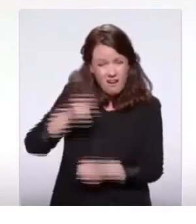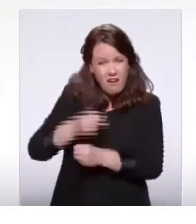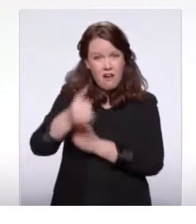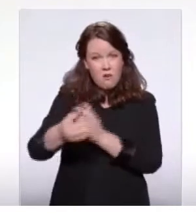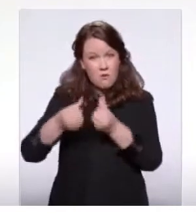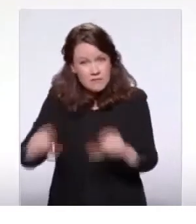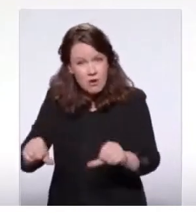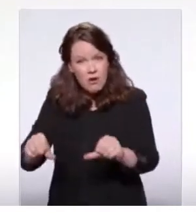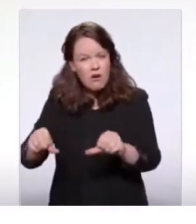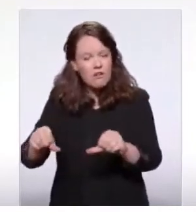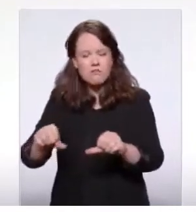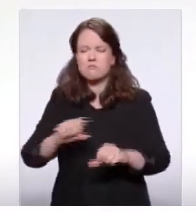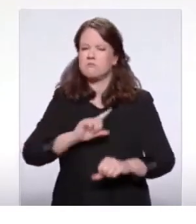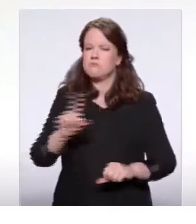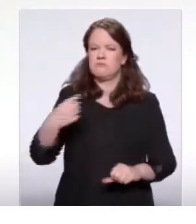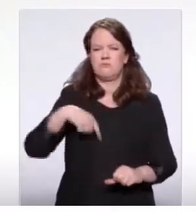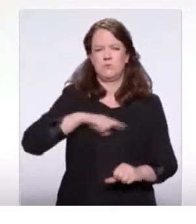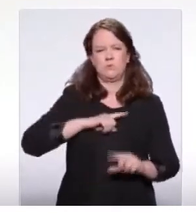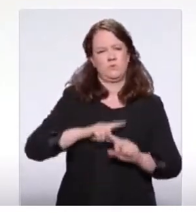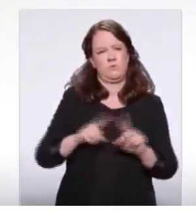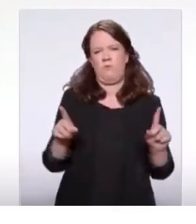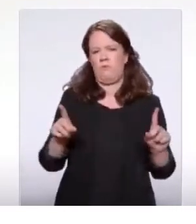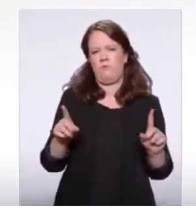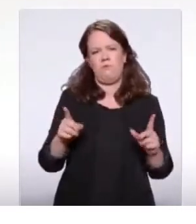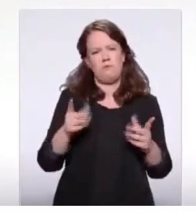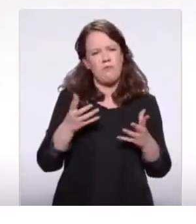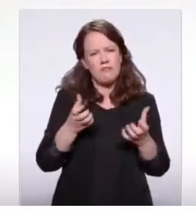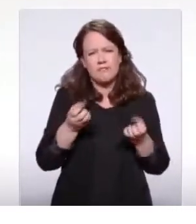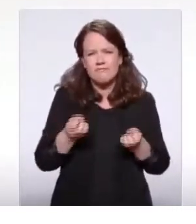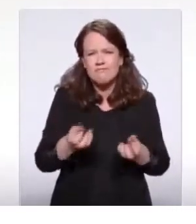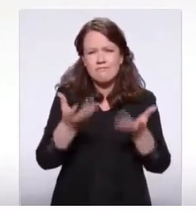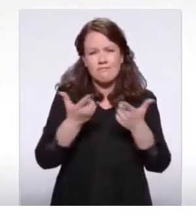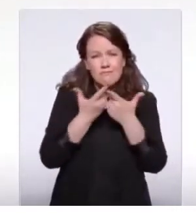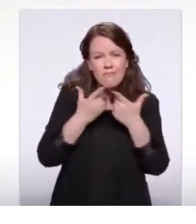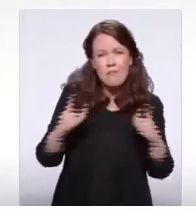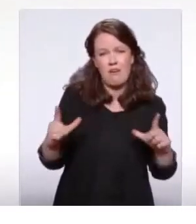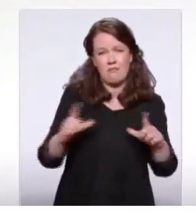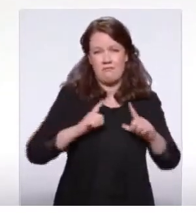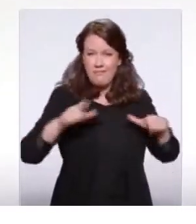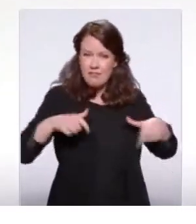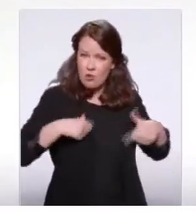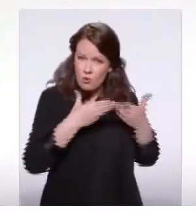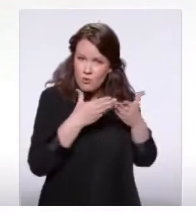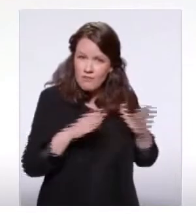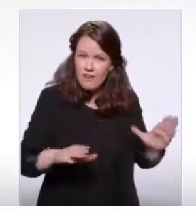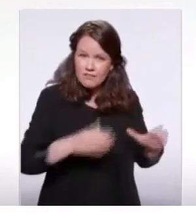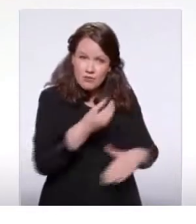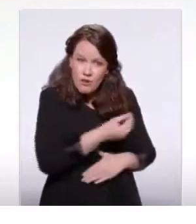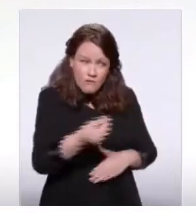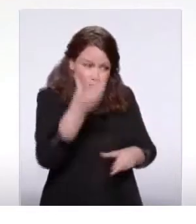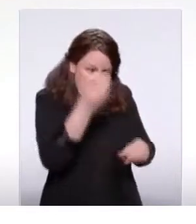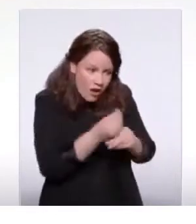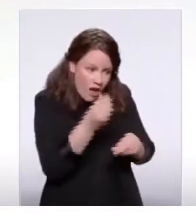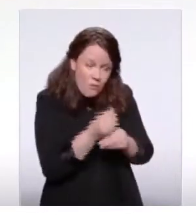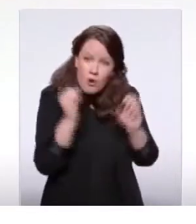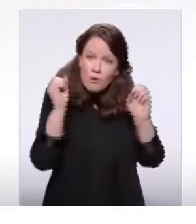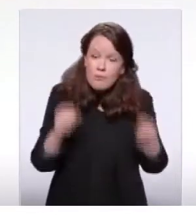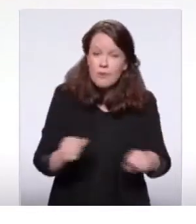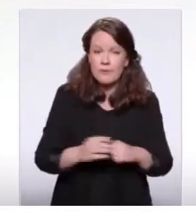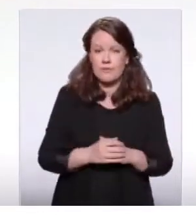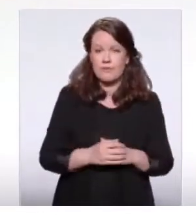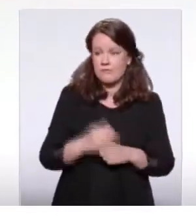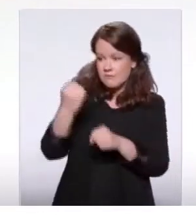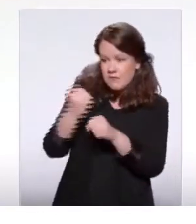que nous avons faits, gagné des jours précieux de liberté, des semaines d'apprentissage pour nos enfants. Nous avons permis à des centaines de milliers